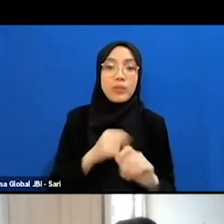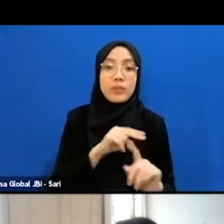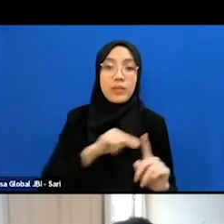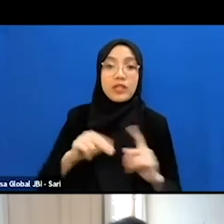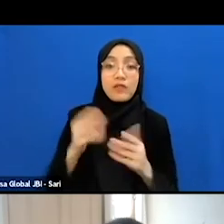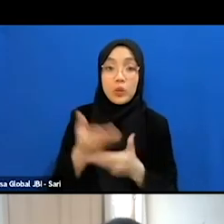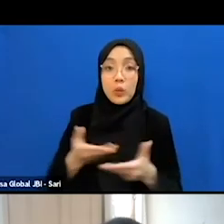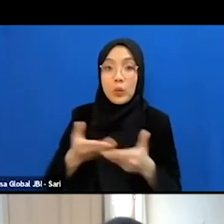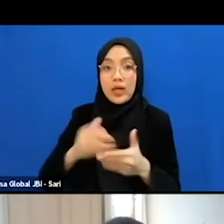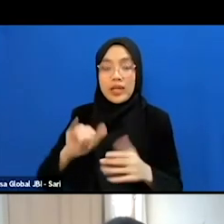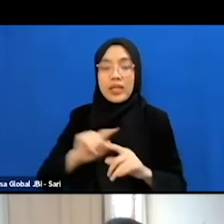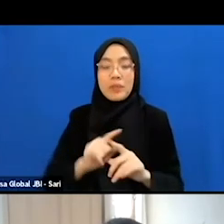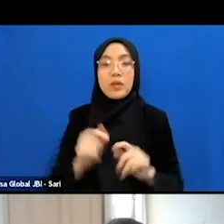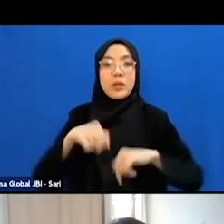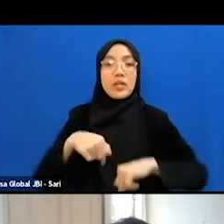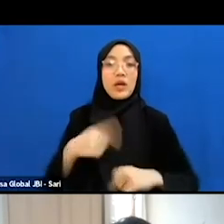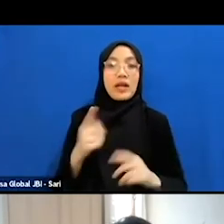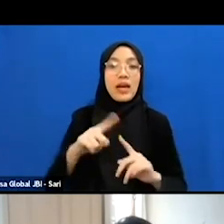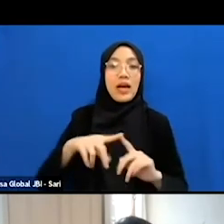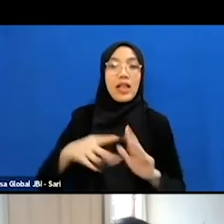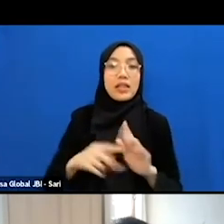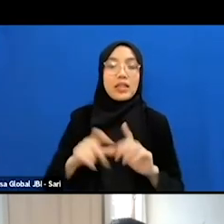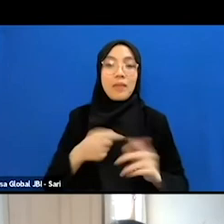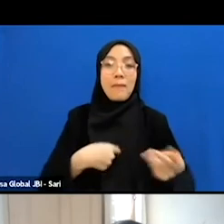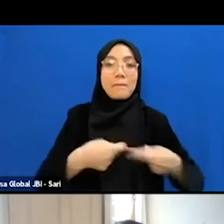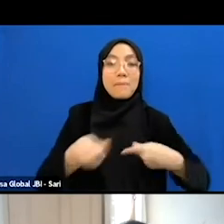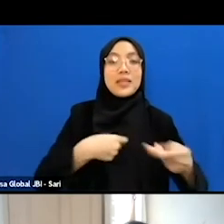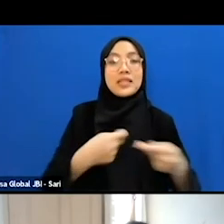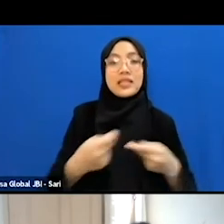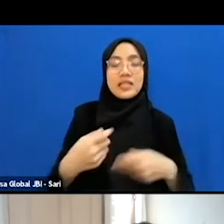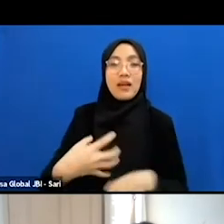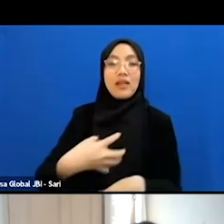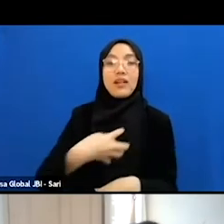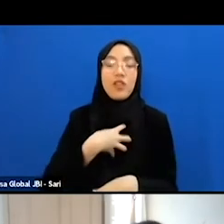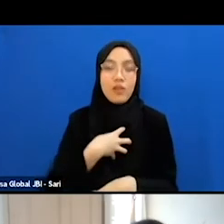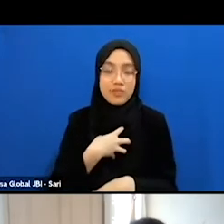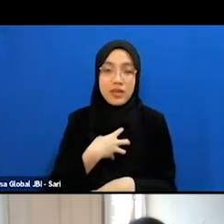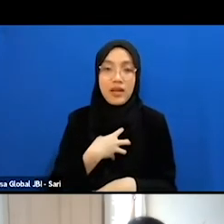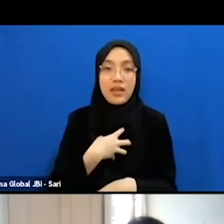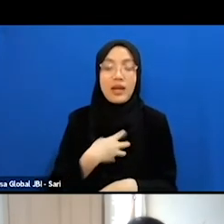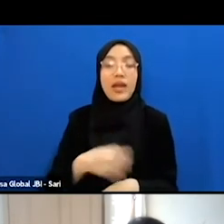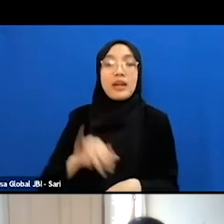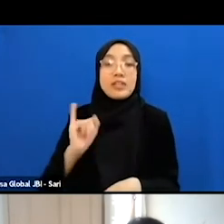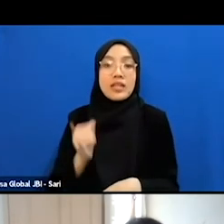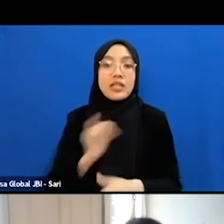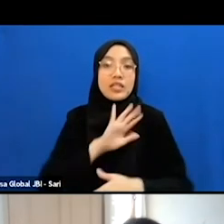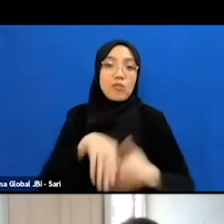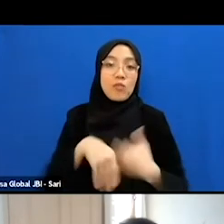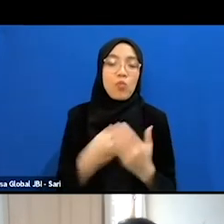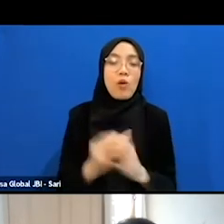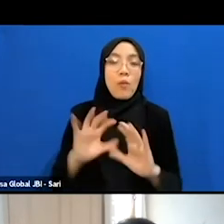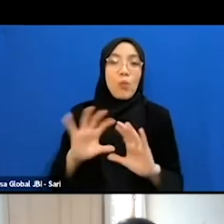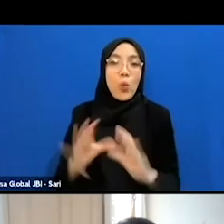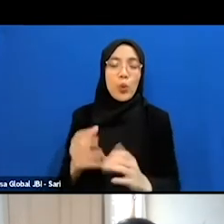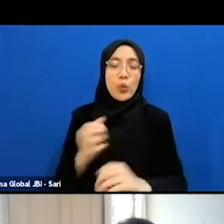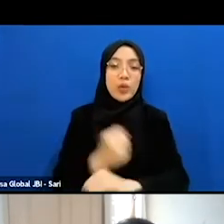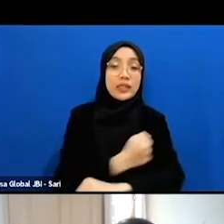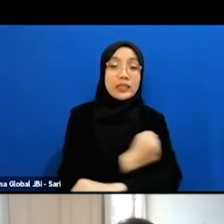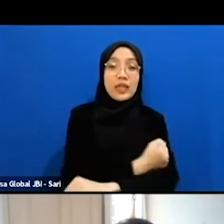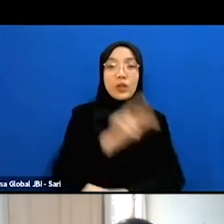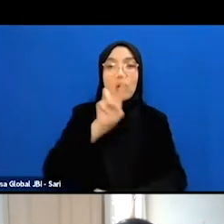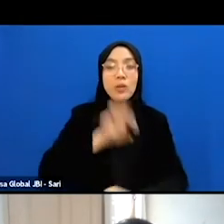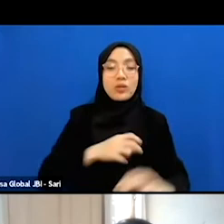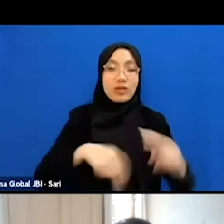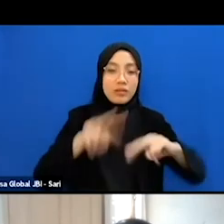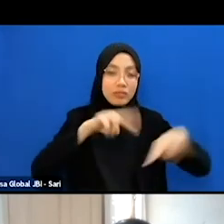iya sekarang juga ada peran yang namanya bisnis dan Ayu manfish Jadi segala produk dan jasa pun ada